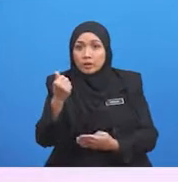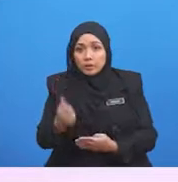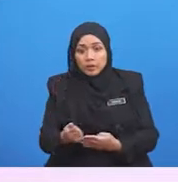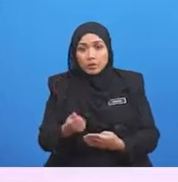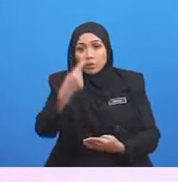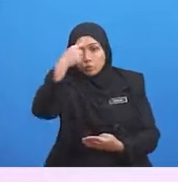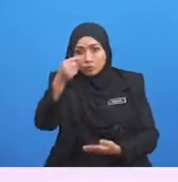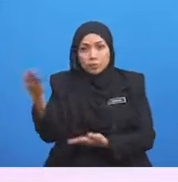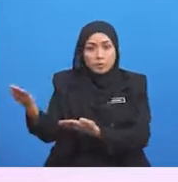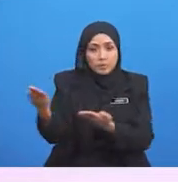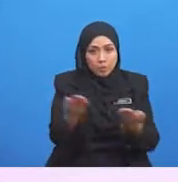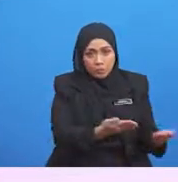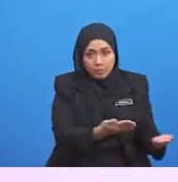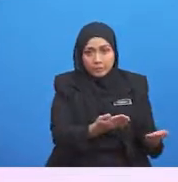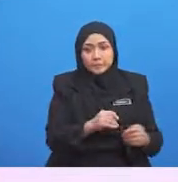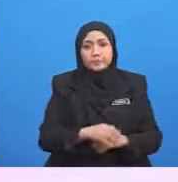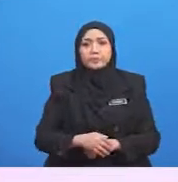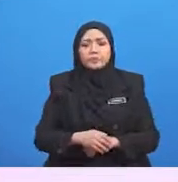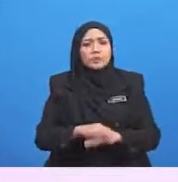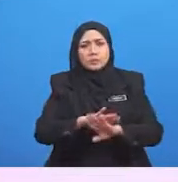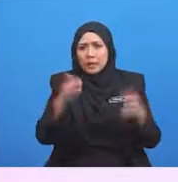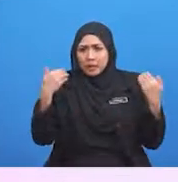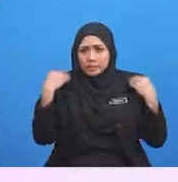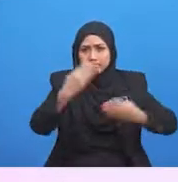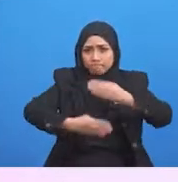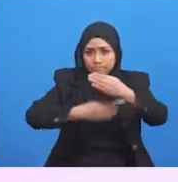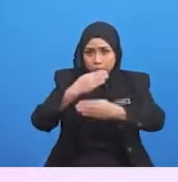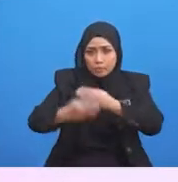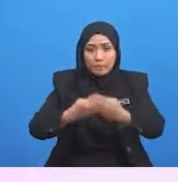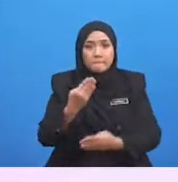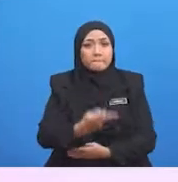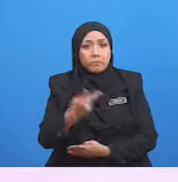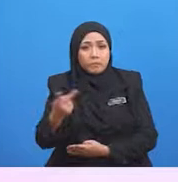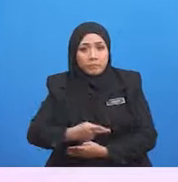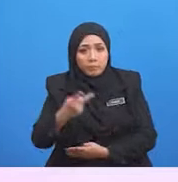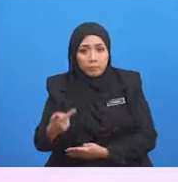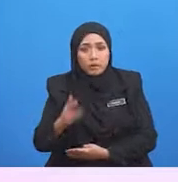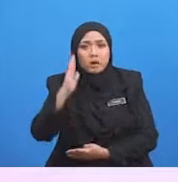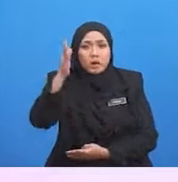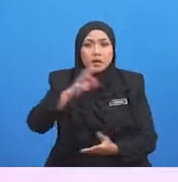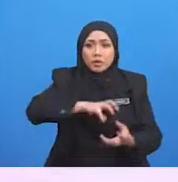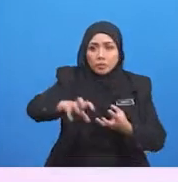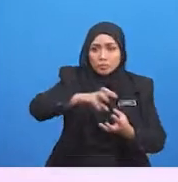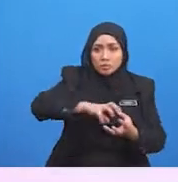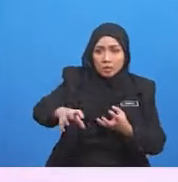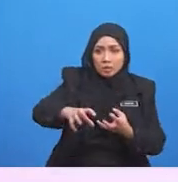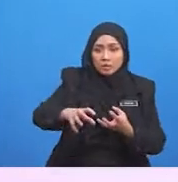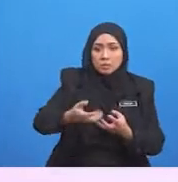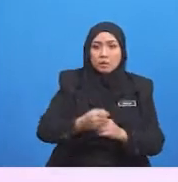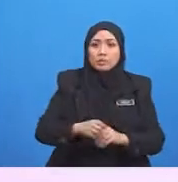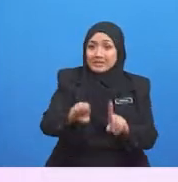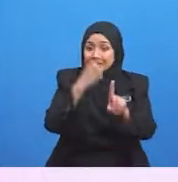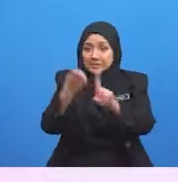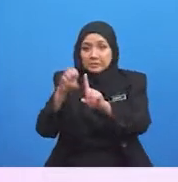untuk dibawa. Tanpa pembungkusan, produk akan rosak akibat faktor persekitaran.